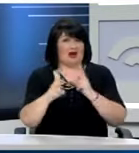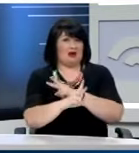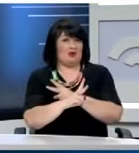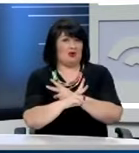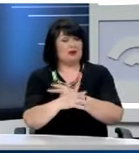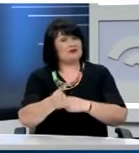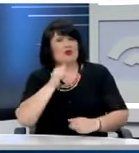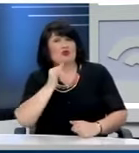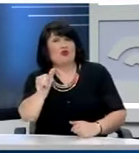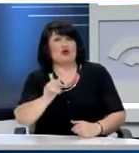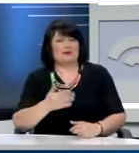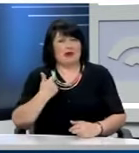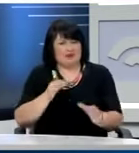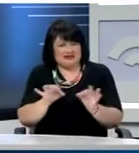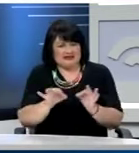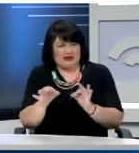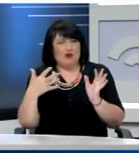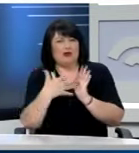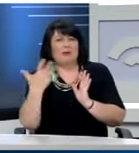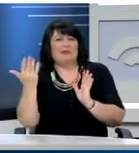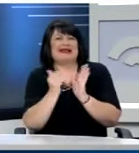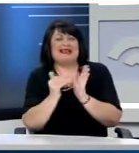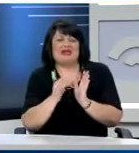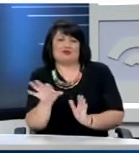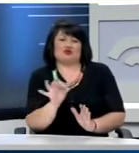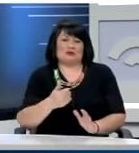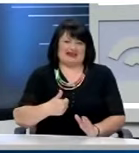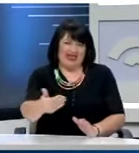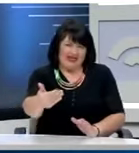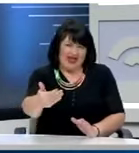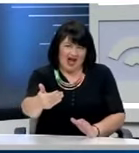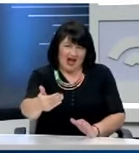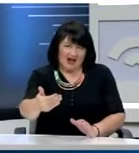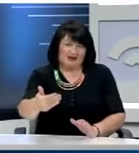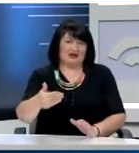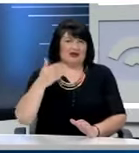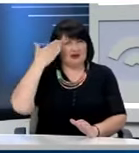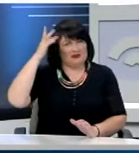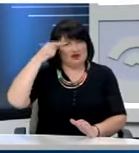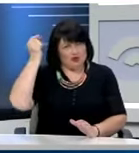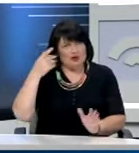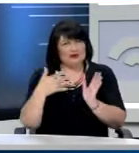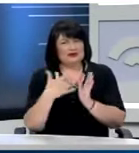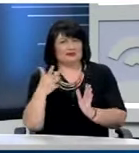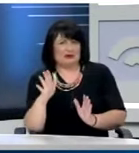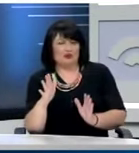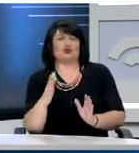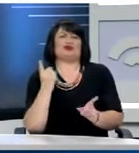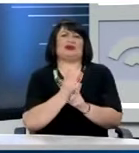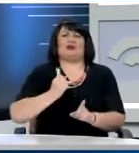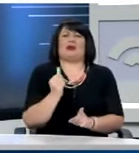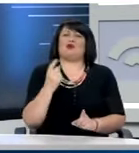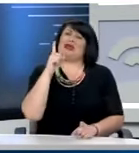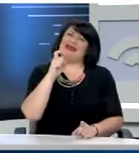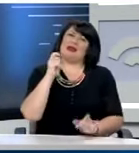λοιπόν προχωρήσει σε ένα σχέδιο για 15.000 προσλήψεις στη δευτεροβάθμια εκπαίδευση, 4.500 στην ειδική αγωγή και